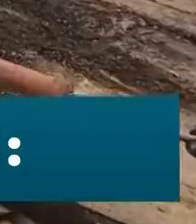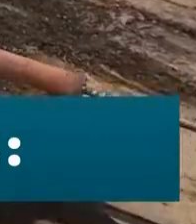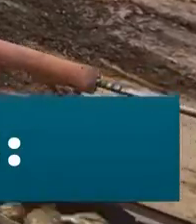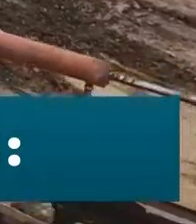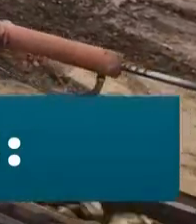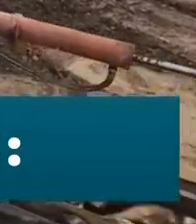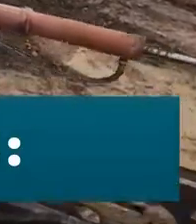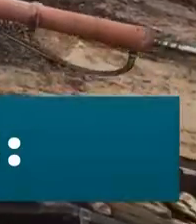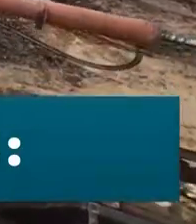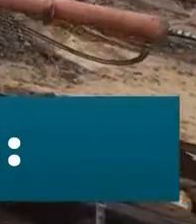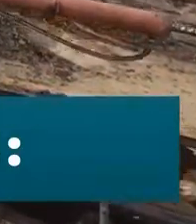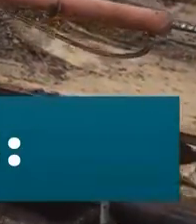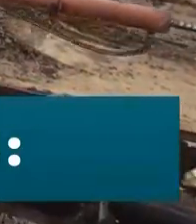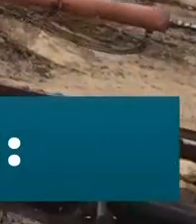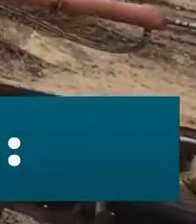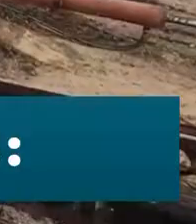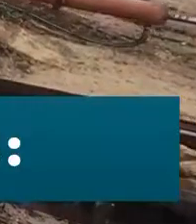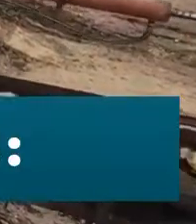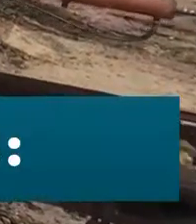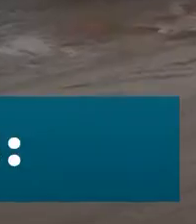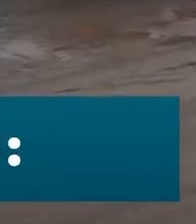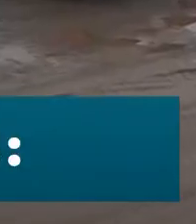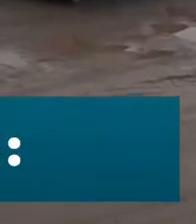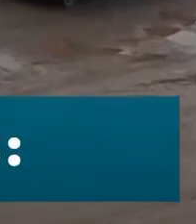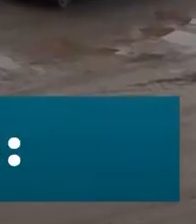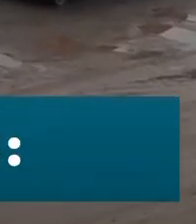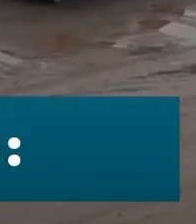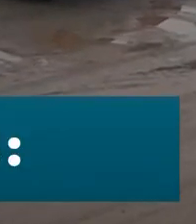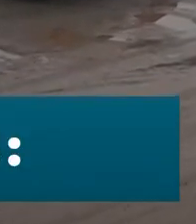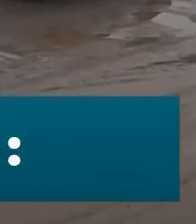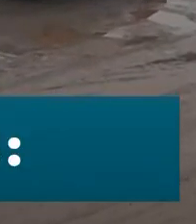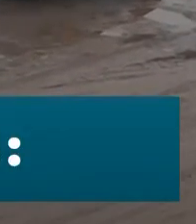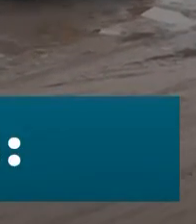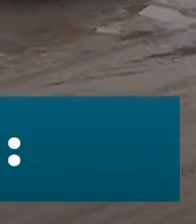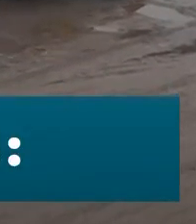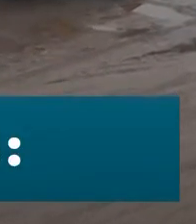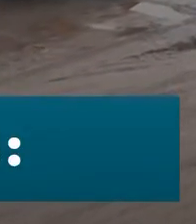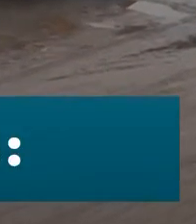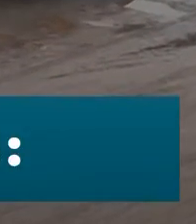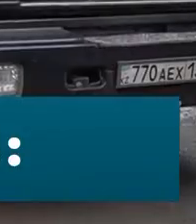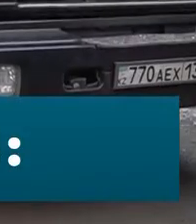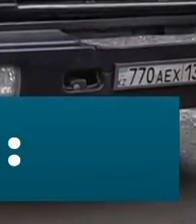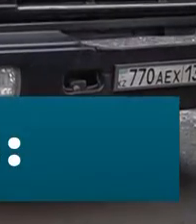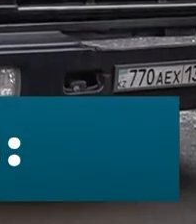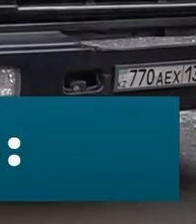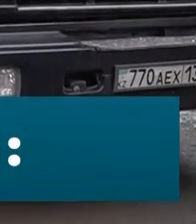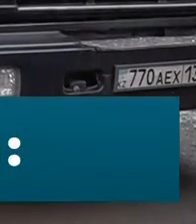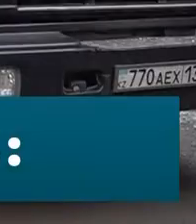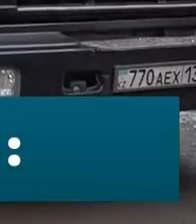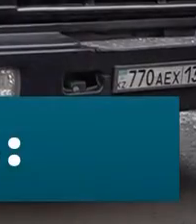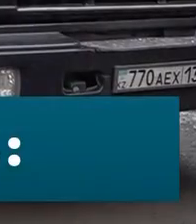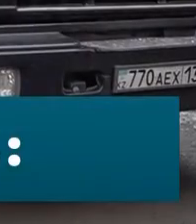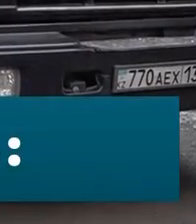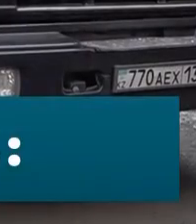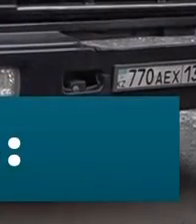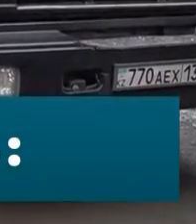Ақсу зауыты қант қайнату маусымына дайындық үстінде. Кәсіпорын үздіксіз қызылша қабылдап жатыр. Бүгінге 165 мың тонна